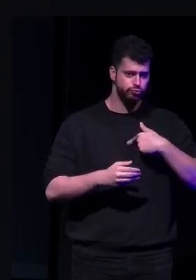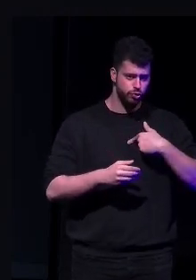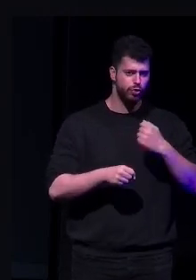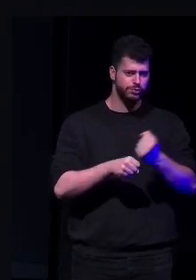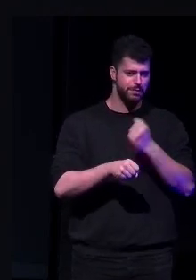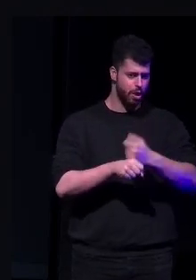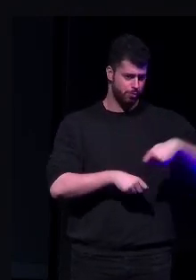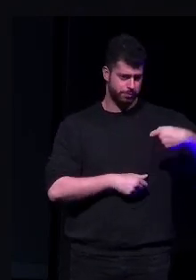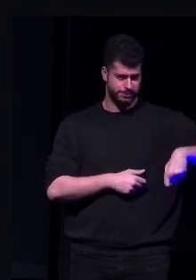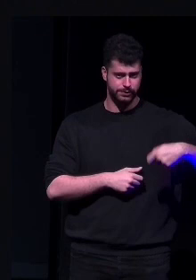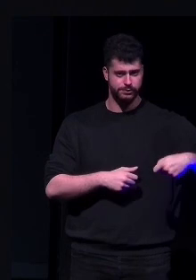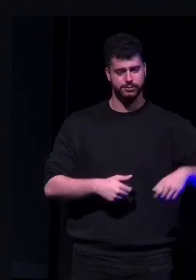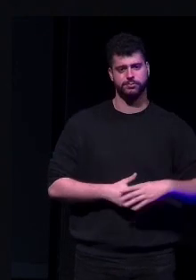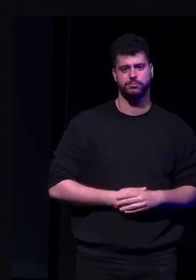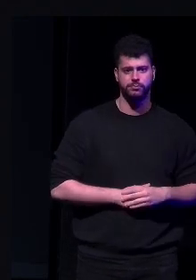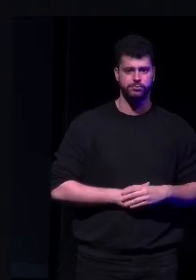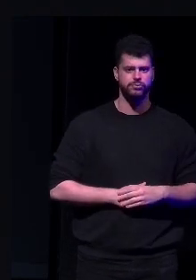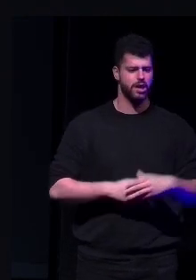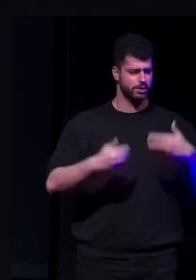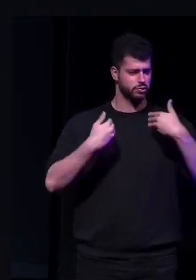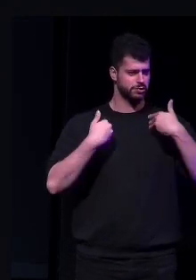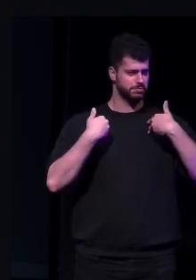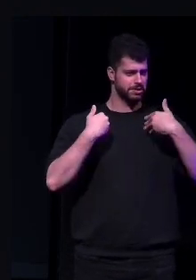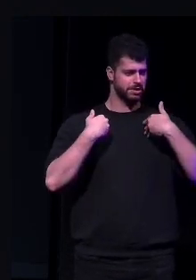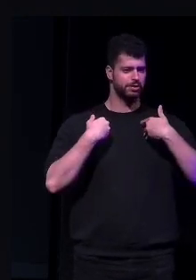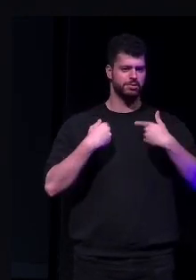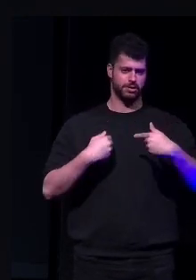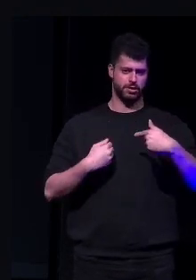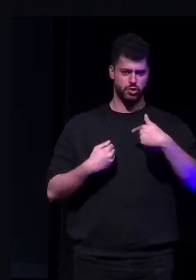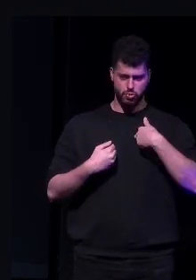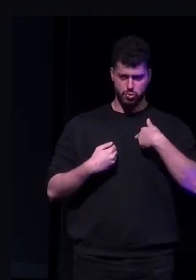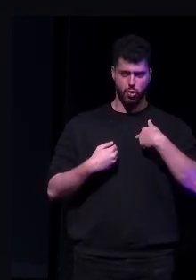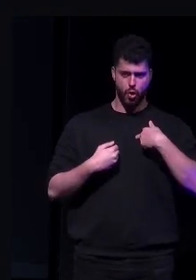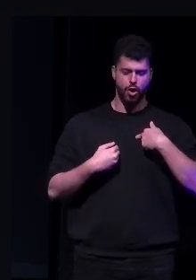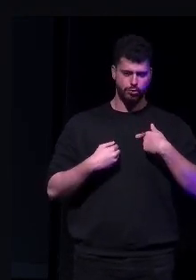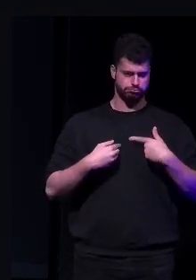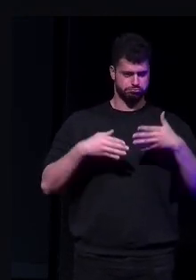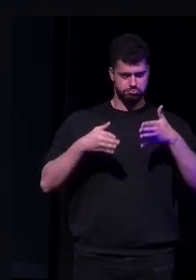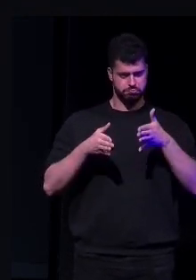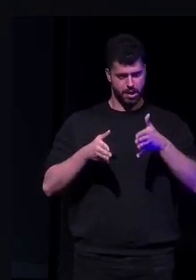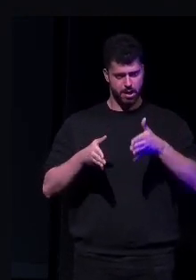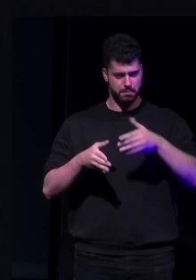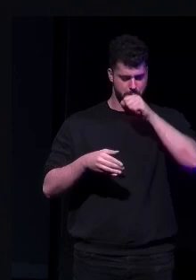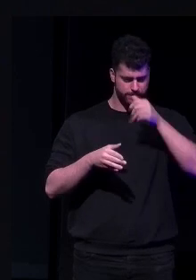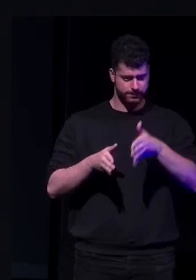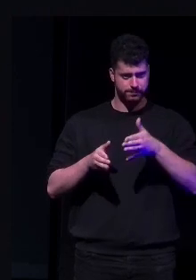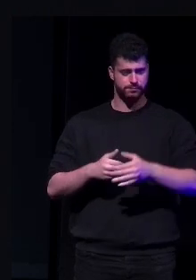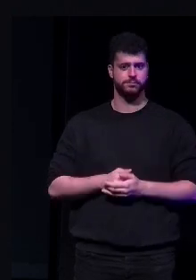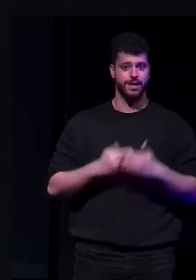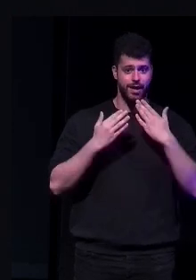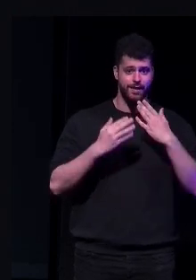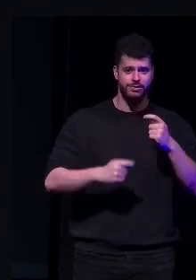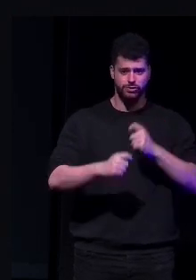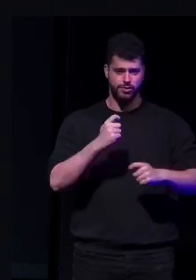de president. Una responsabilitat que he portat amb honor i devoció. A través d'aquesta associació